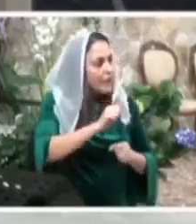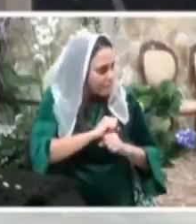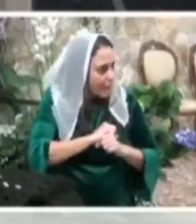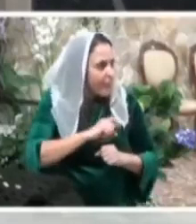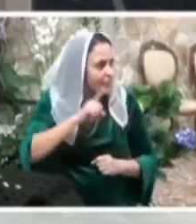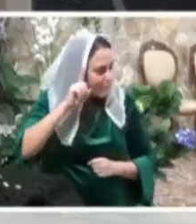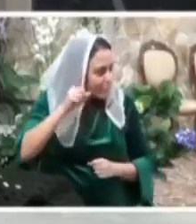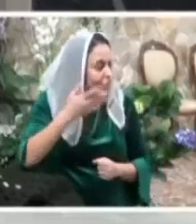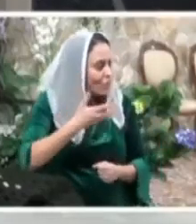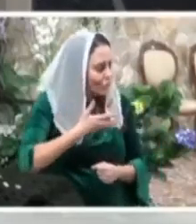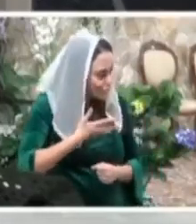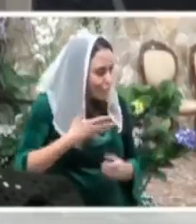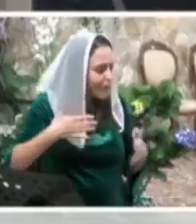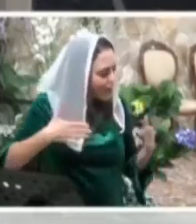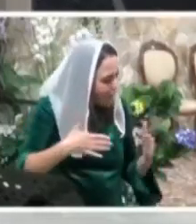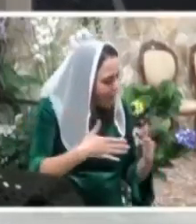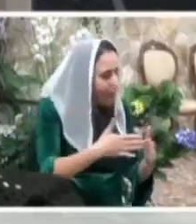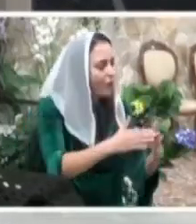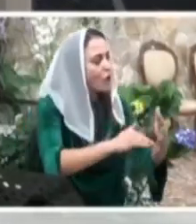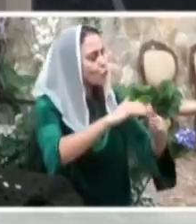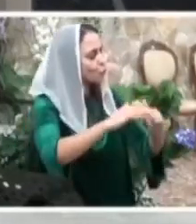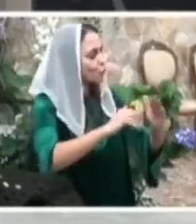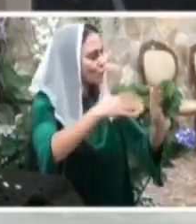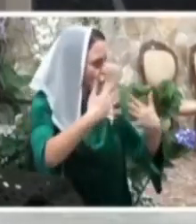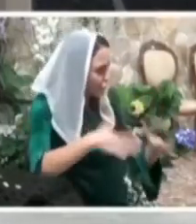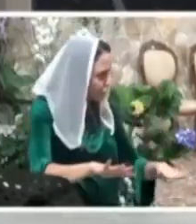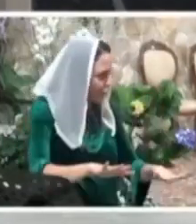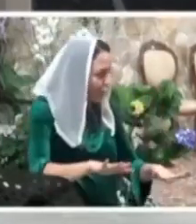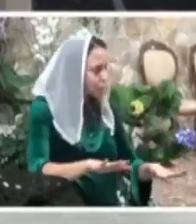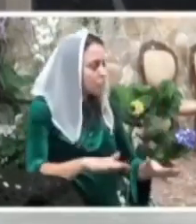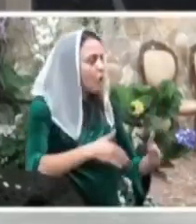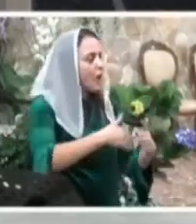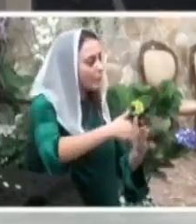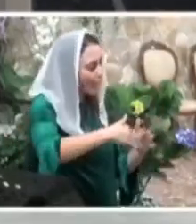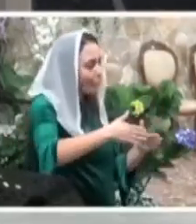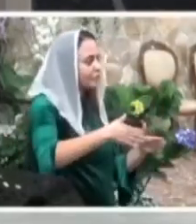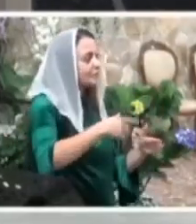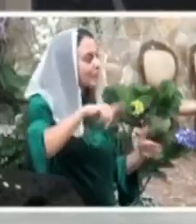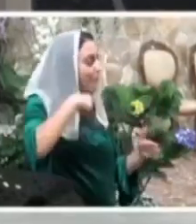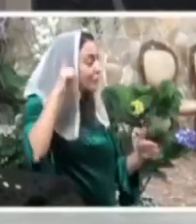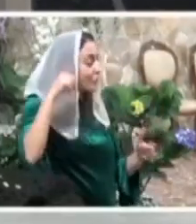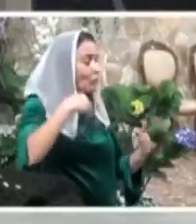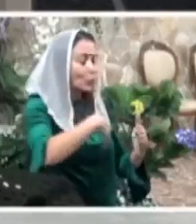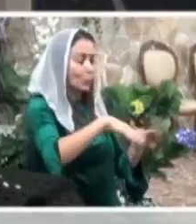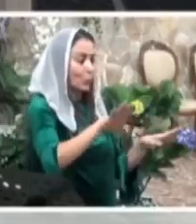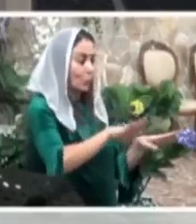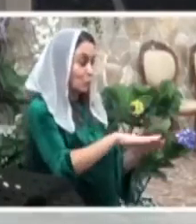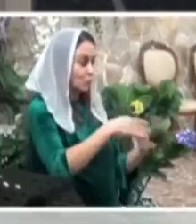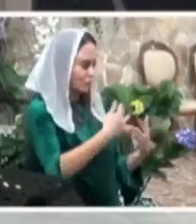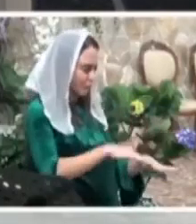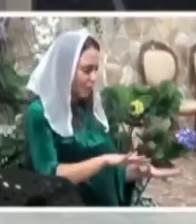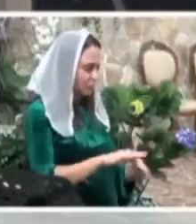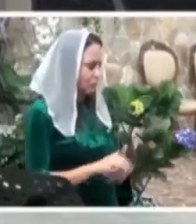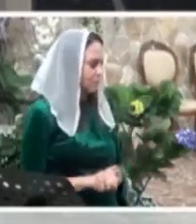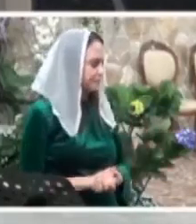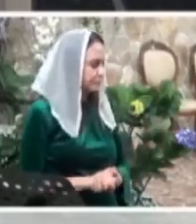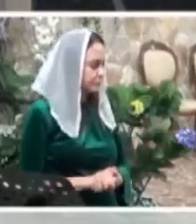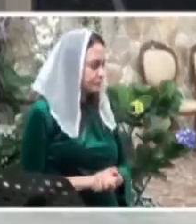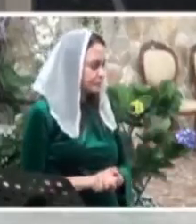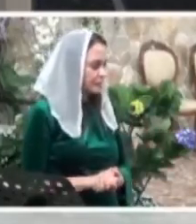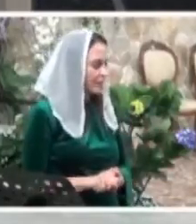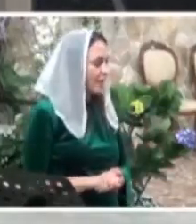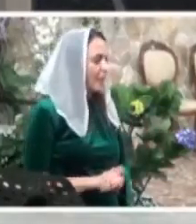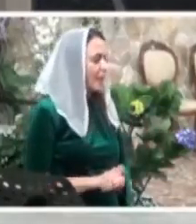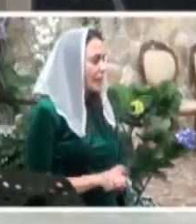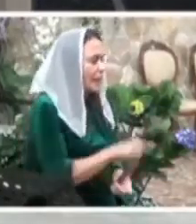altri potevano vedere, notare, chiedere. chiedere il perché. Il popolo è